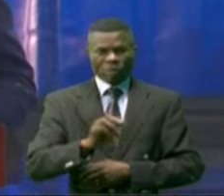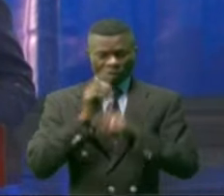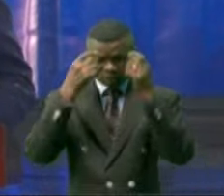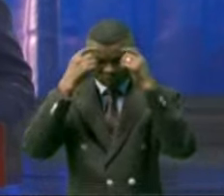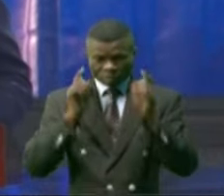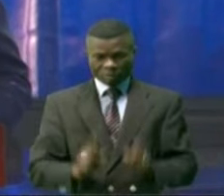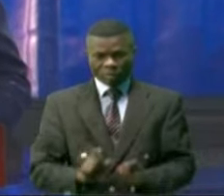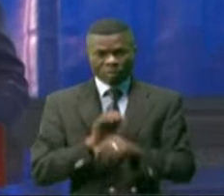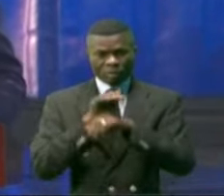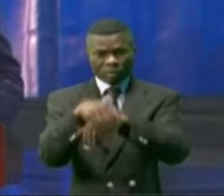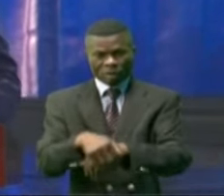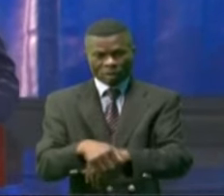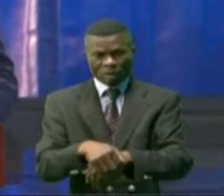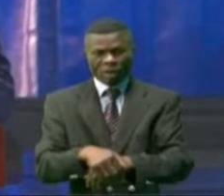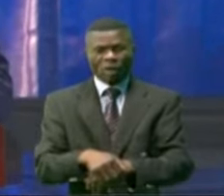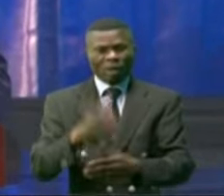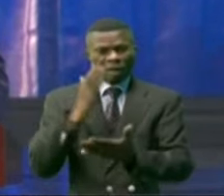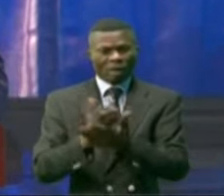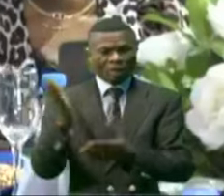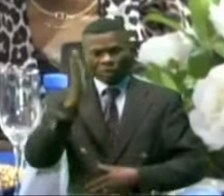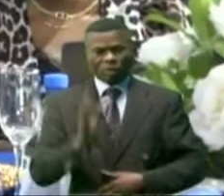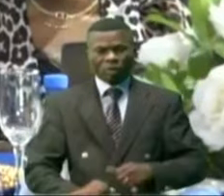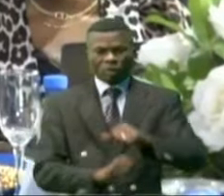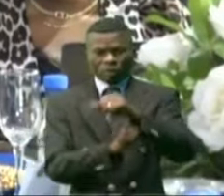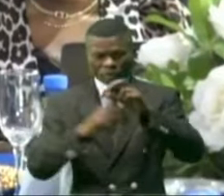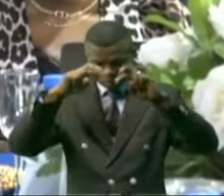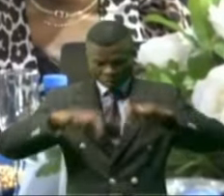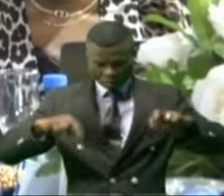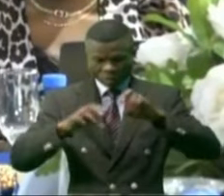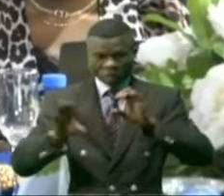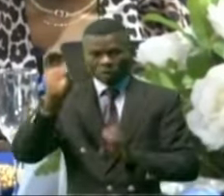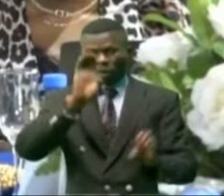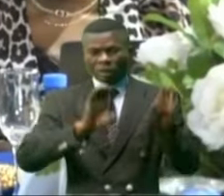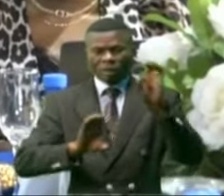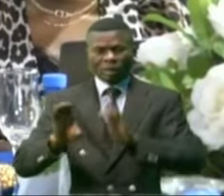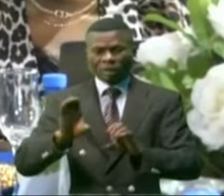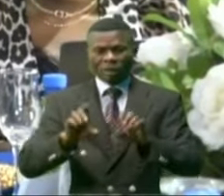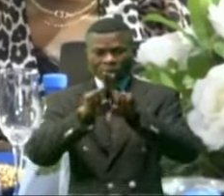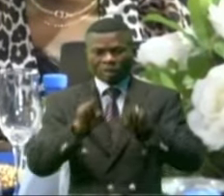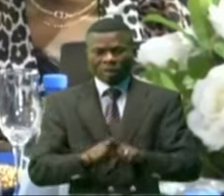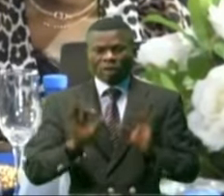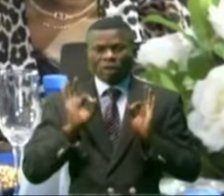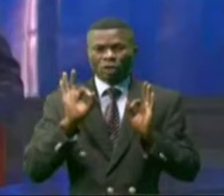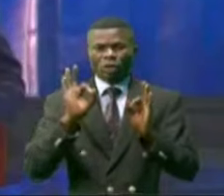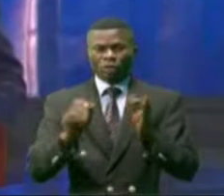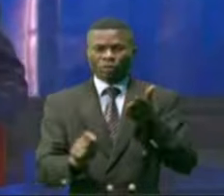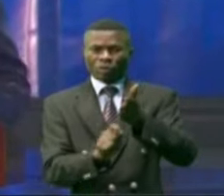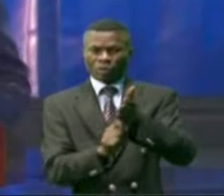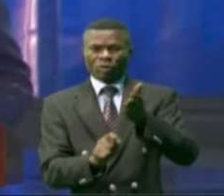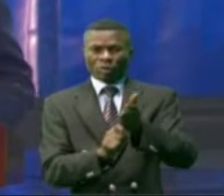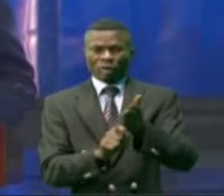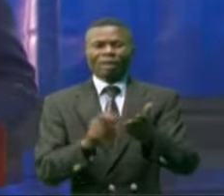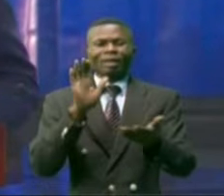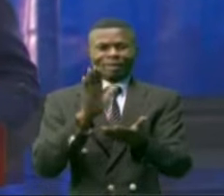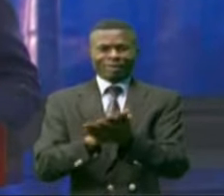engagement indéfectible à soutenir la recherche scientifique et l'innovation technologique.